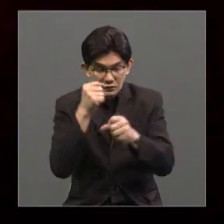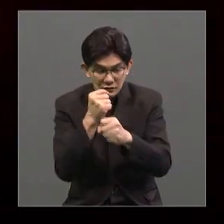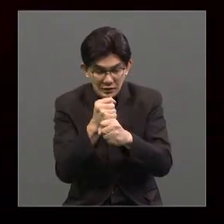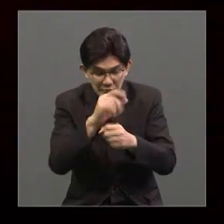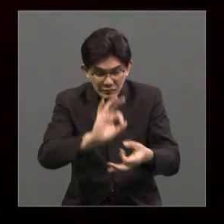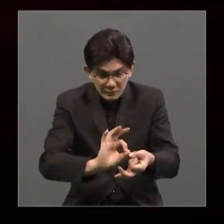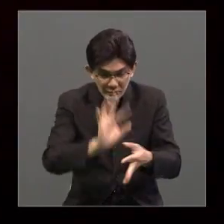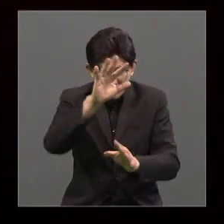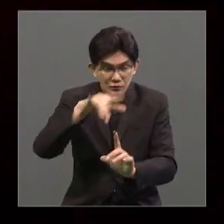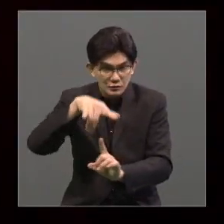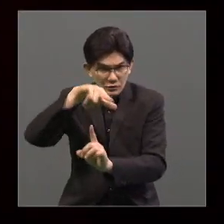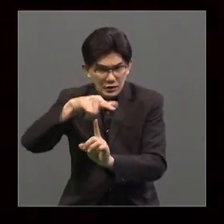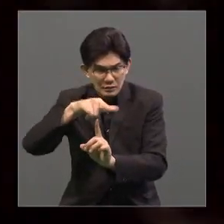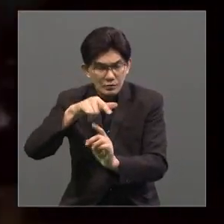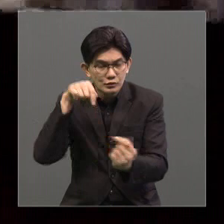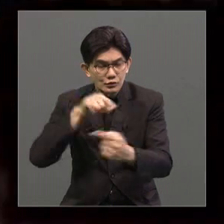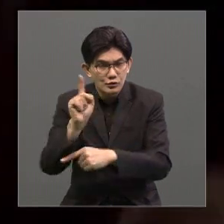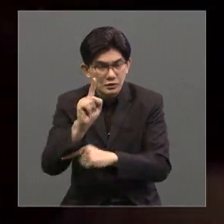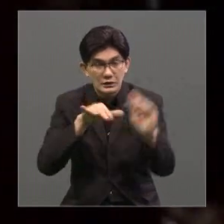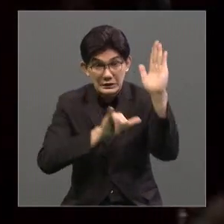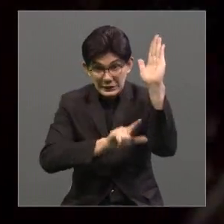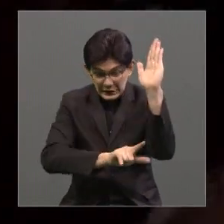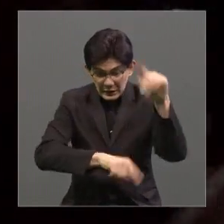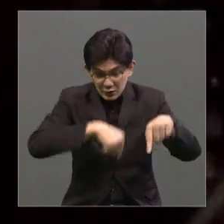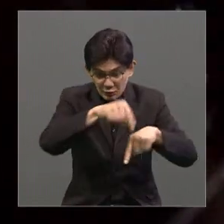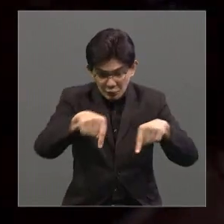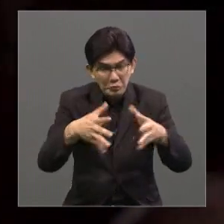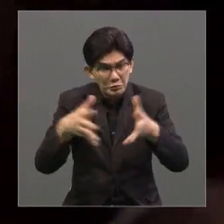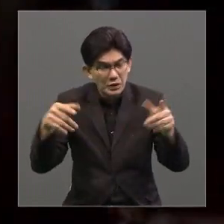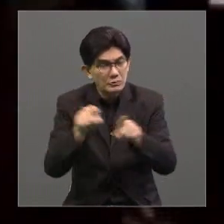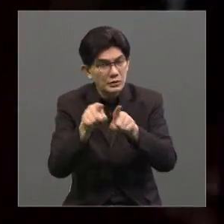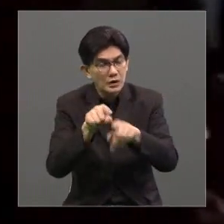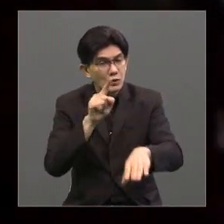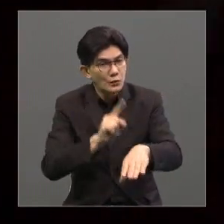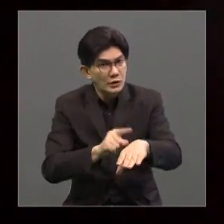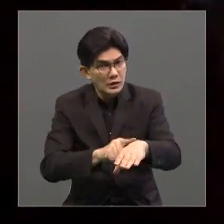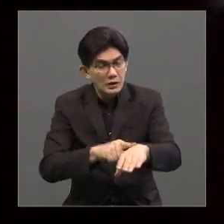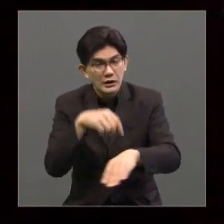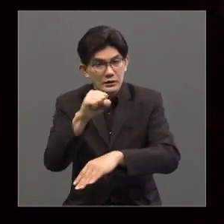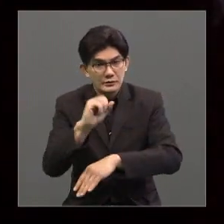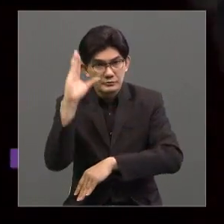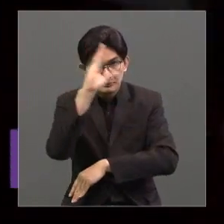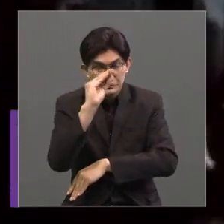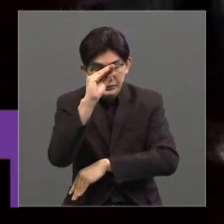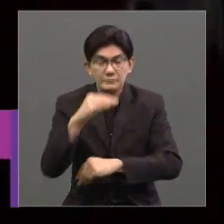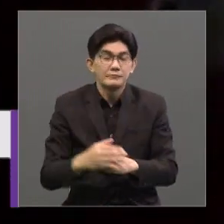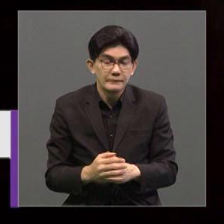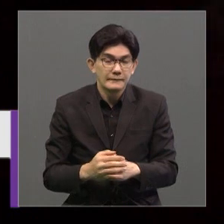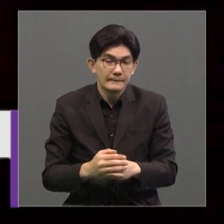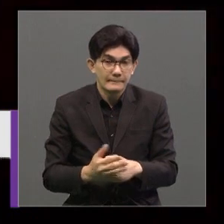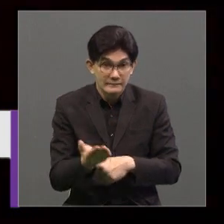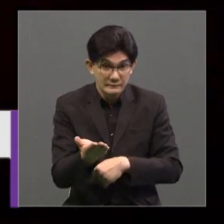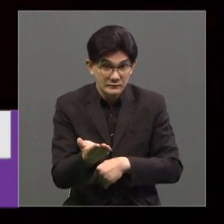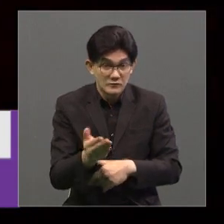เผาเสาส่งสัญญาณโทรศัพท์ในพื้นที่จังหวัดยะลาอีกหลายจุดค่ะเหตุเกิดประมาณสัก4ทุ่มยังจุดที่เห็น